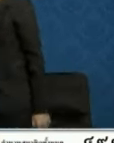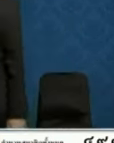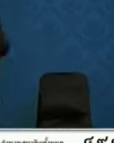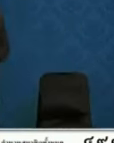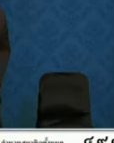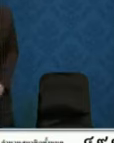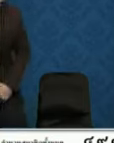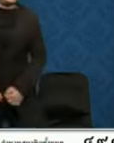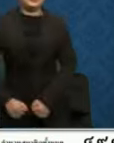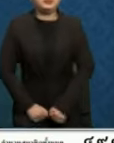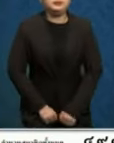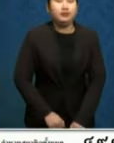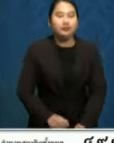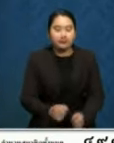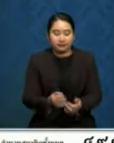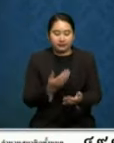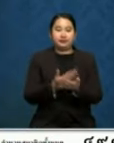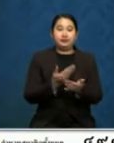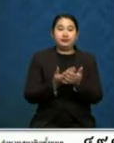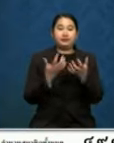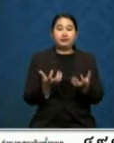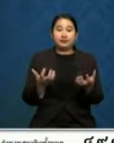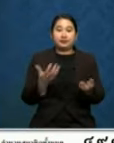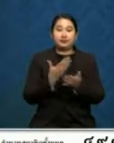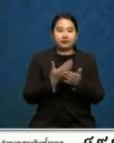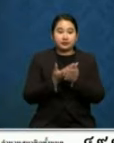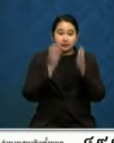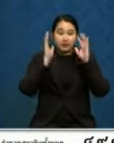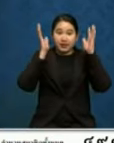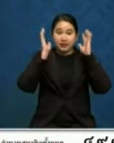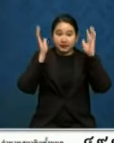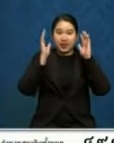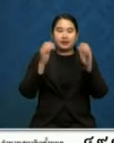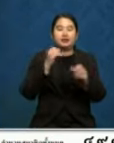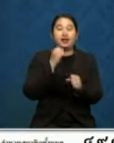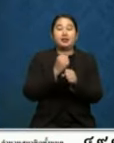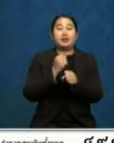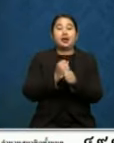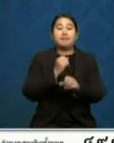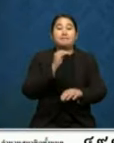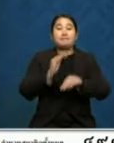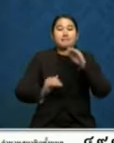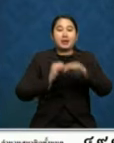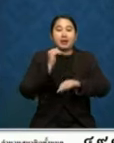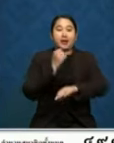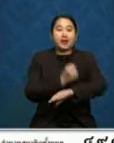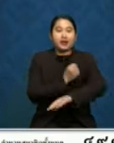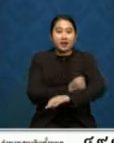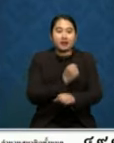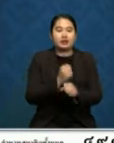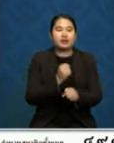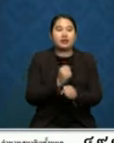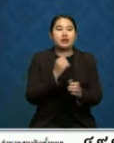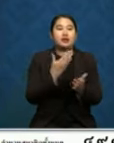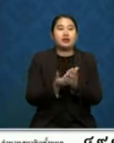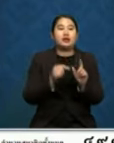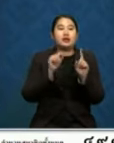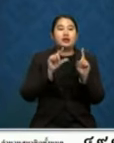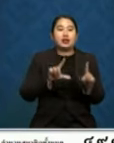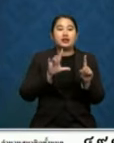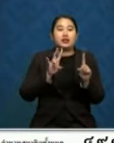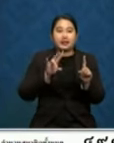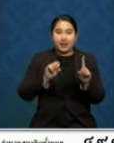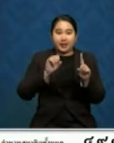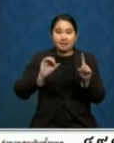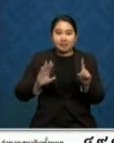งบค่าวัสดุค่าโฆษณาและเผยแพร่ประชาภารกิจการพัฒนาฝีมือแรงงานจำนวน 1,700,000 กว่าบาทโด